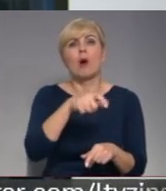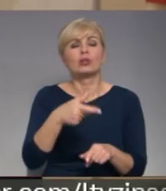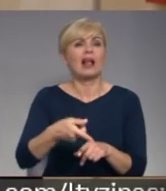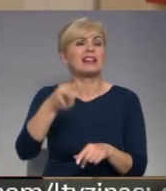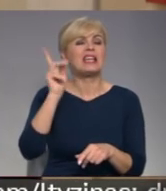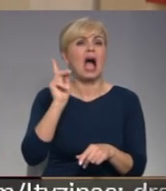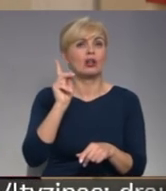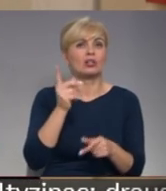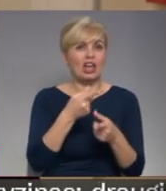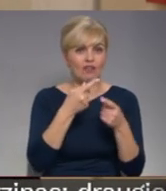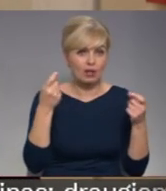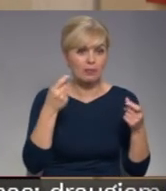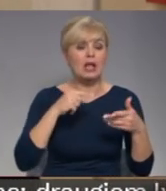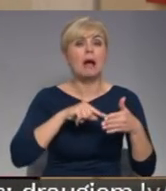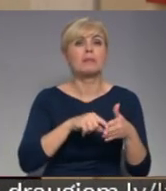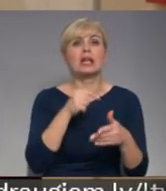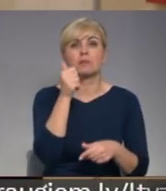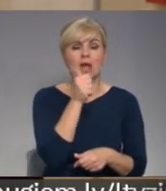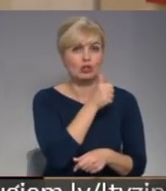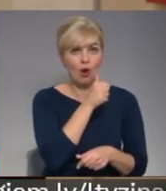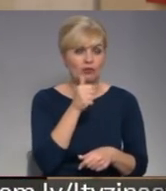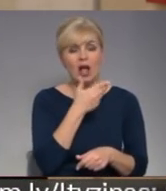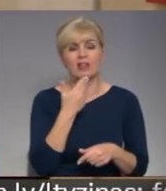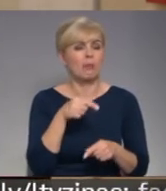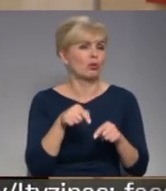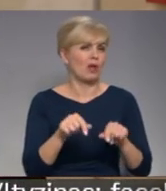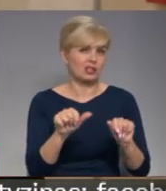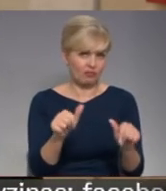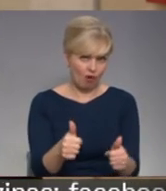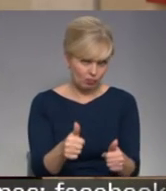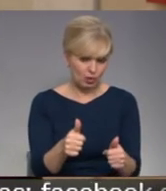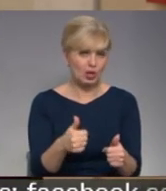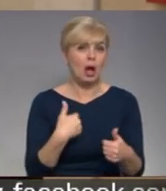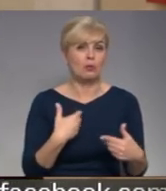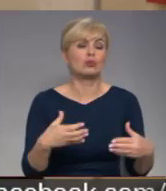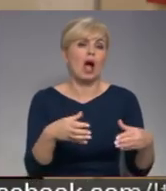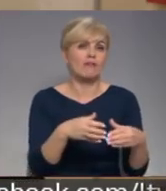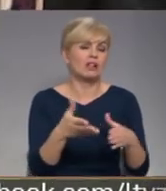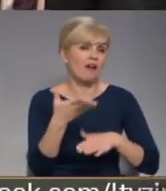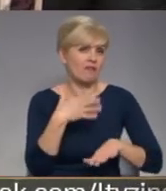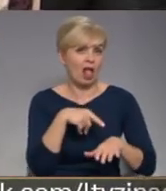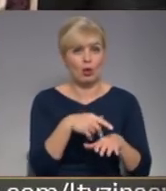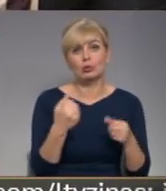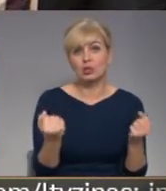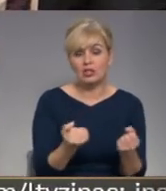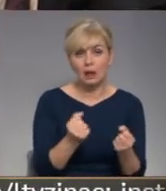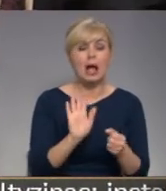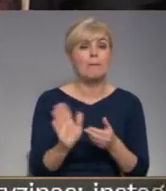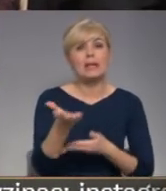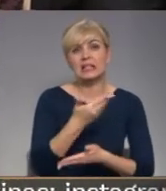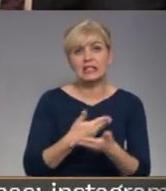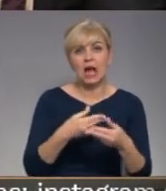informāciju. Piespiedu konfidencialitāte nebūtu tas formāts, kurā mūsu apvienība vēlētās darboties. Darbs pie sadarbības